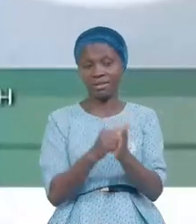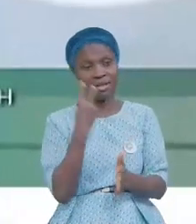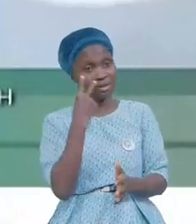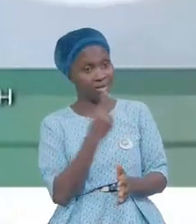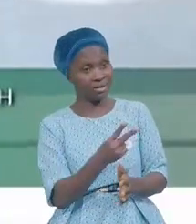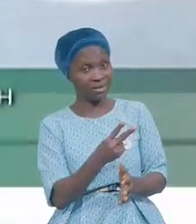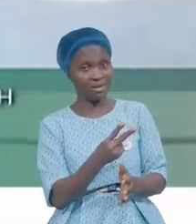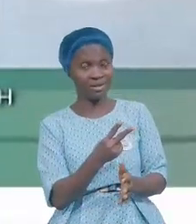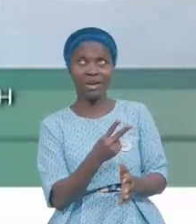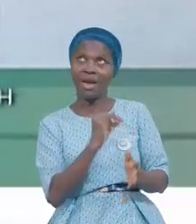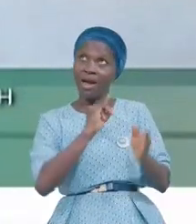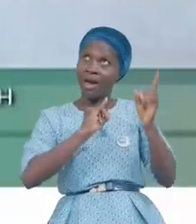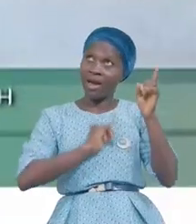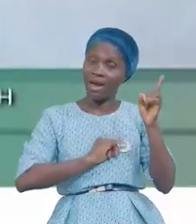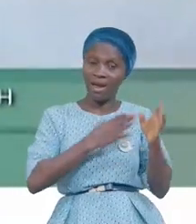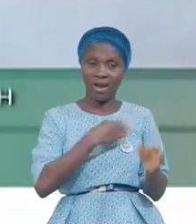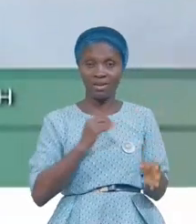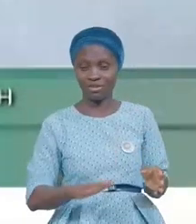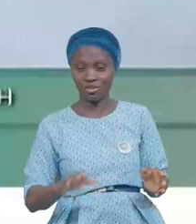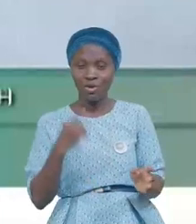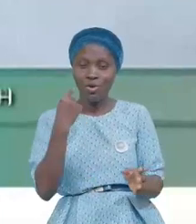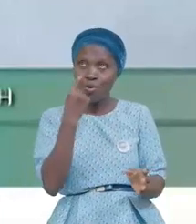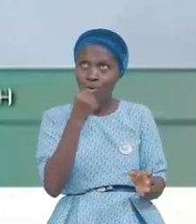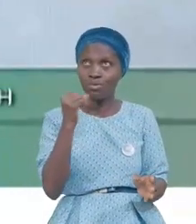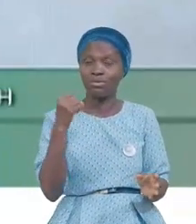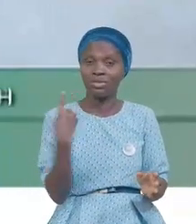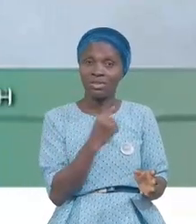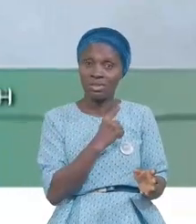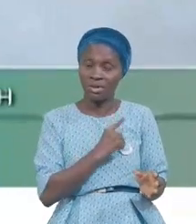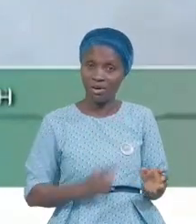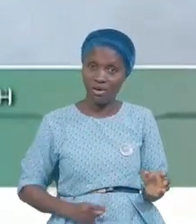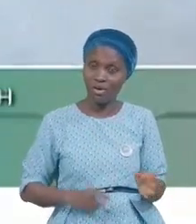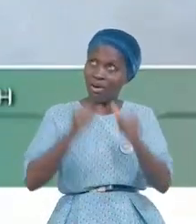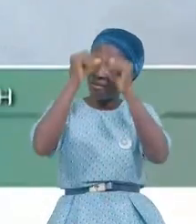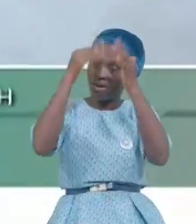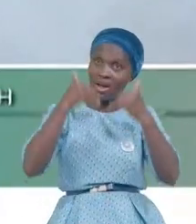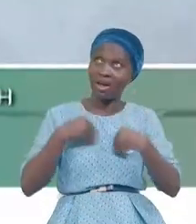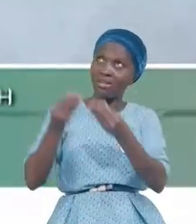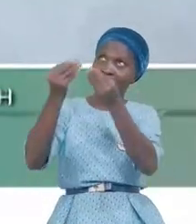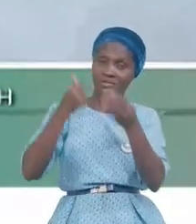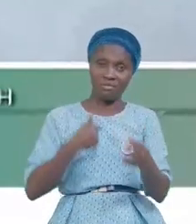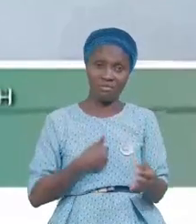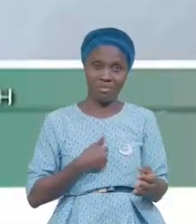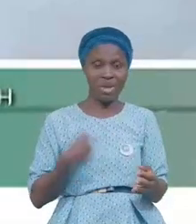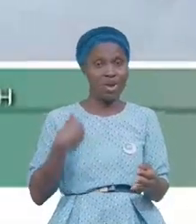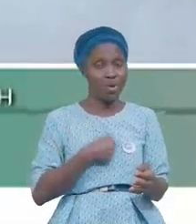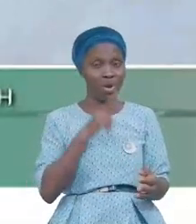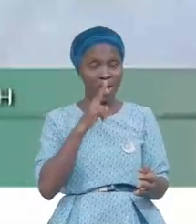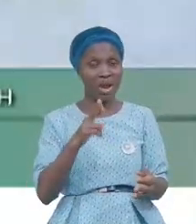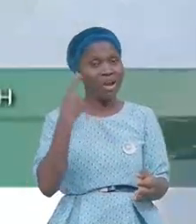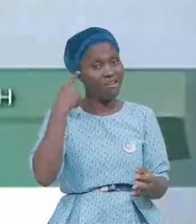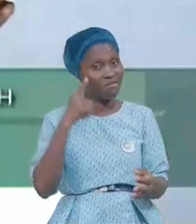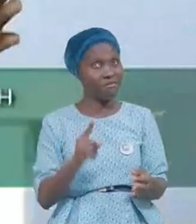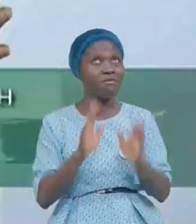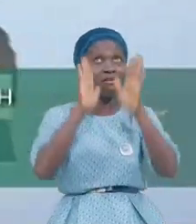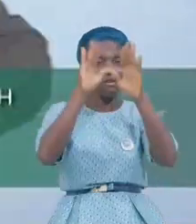les enfants que l'Éternel, le Père, m'a donné. Nous sommes pour des signes et